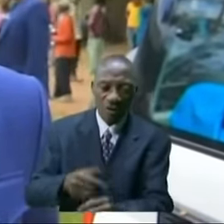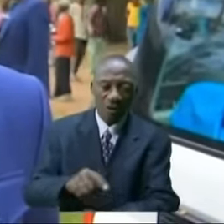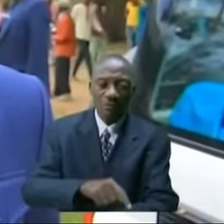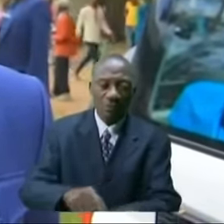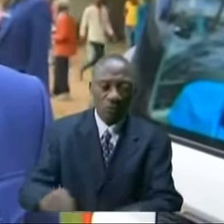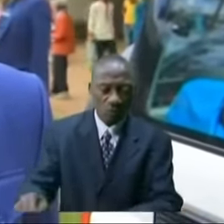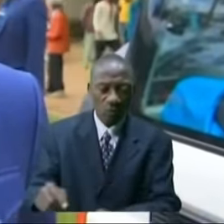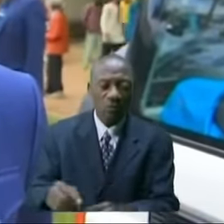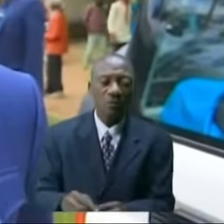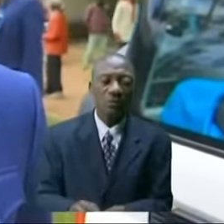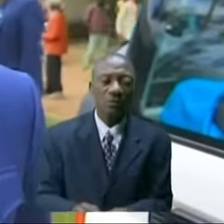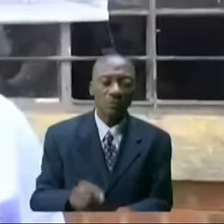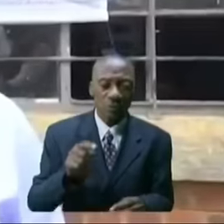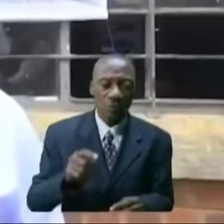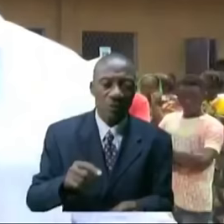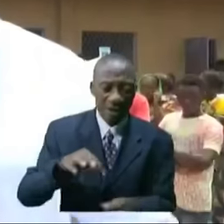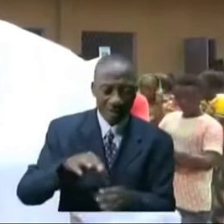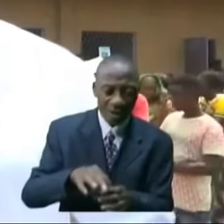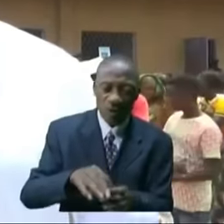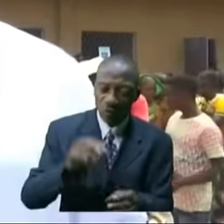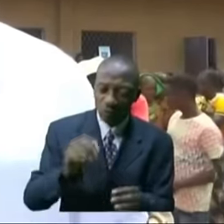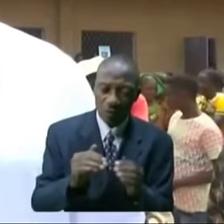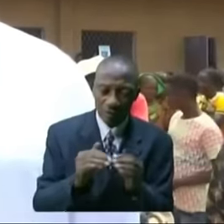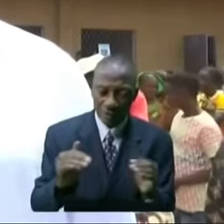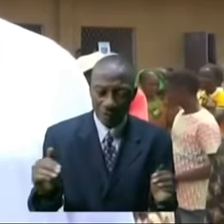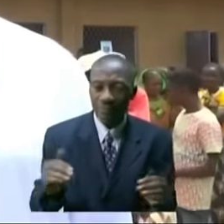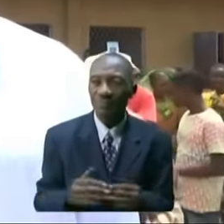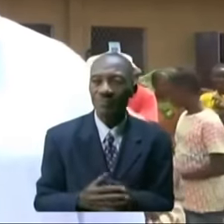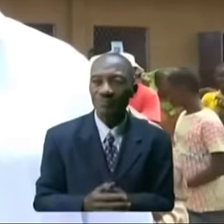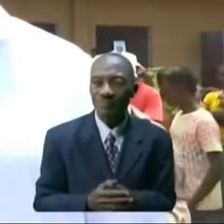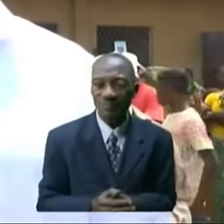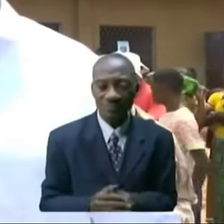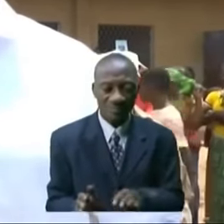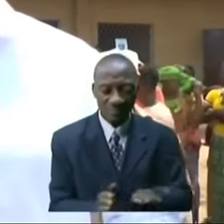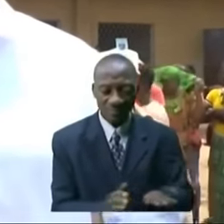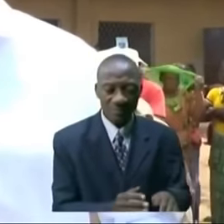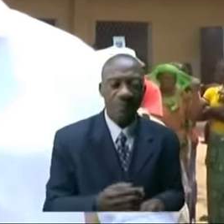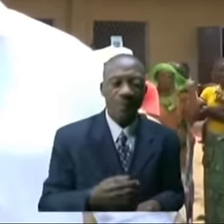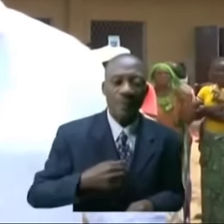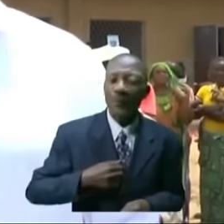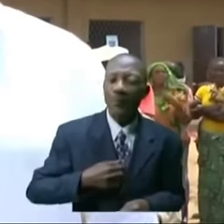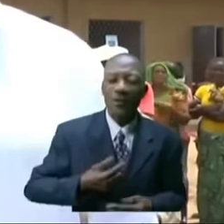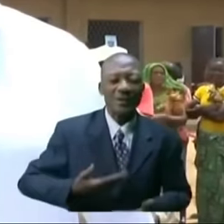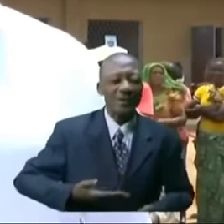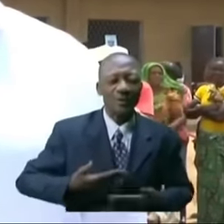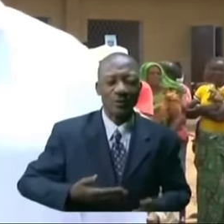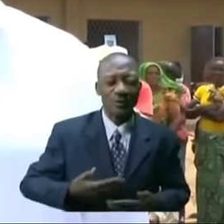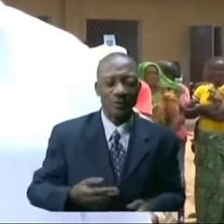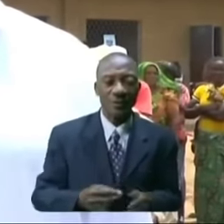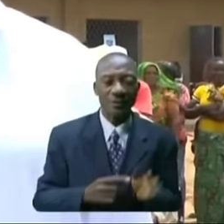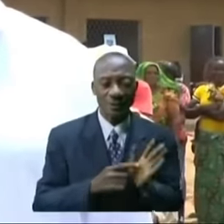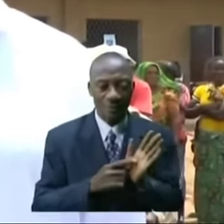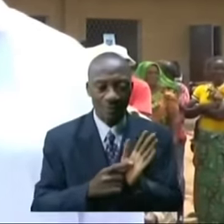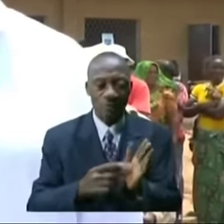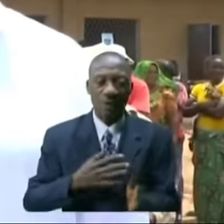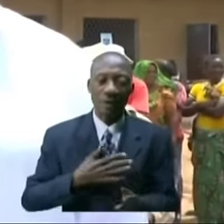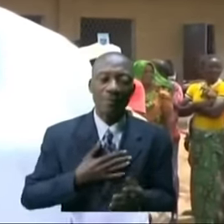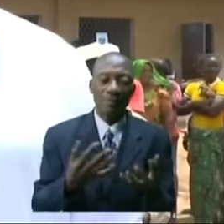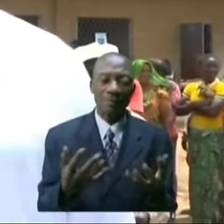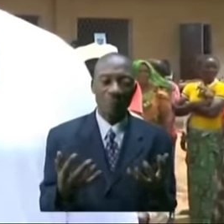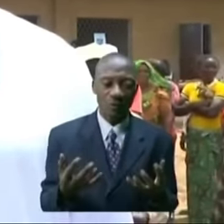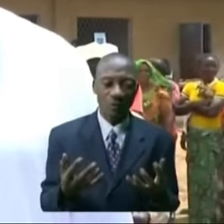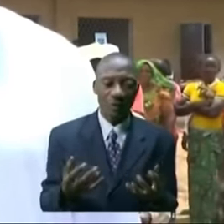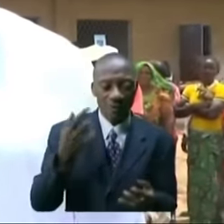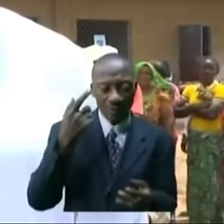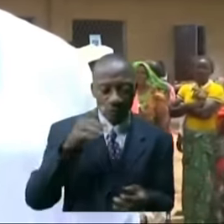la qualité de notre démocratie. Pour moi, c'est un plaisir d'avoir confirmé ma volonté de choisir le numéro